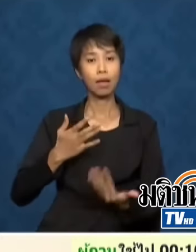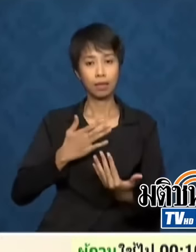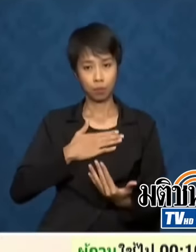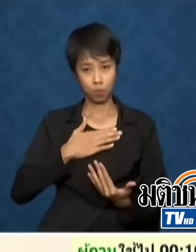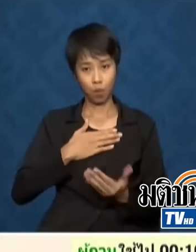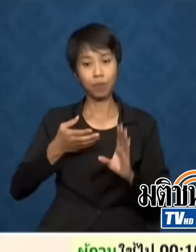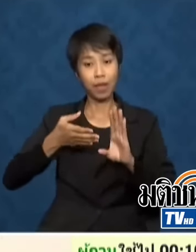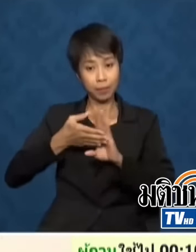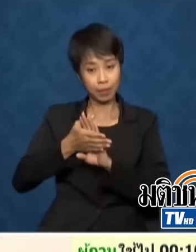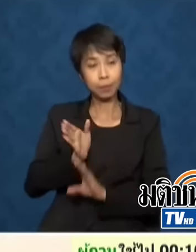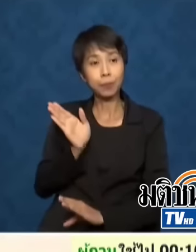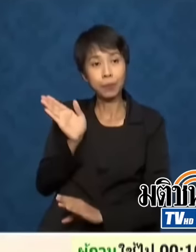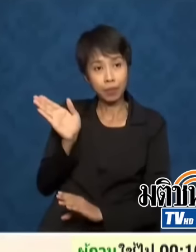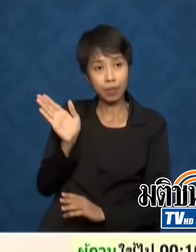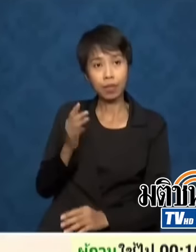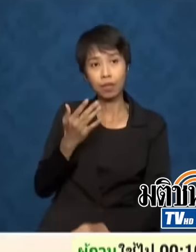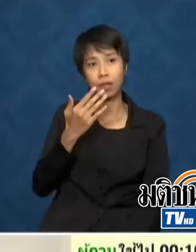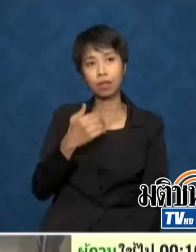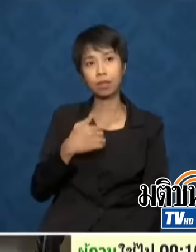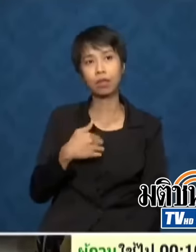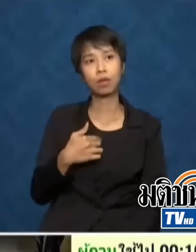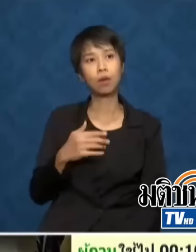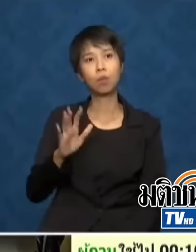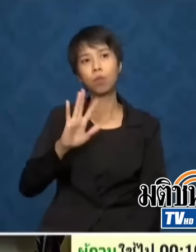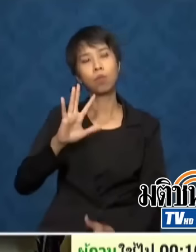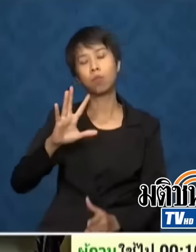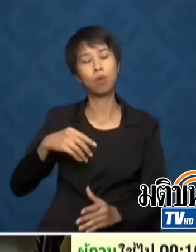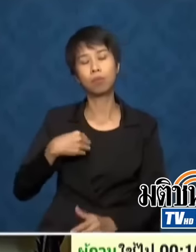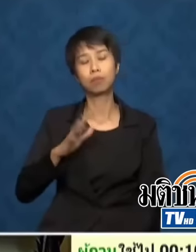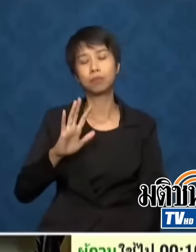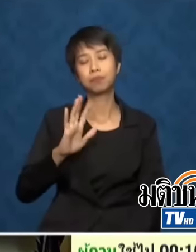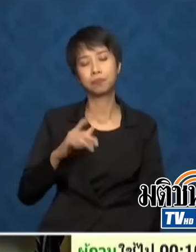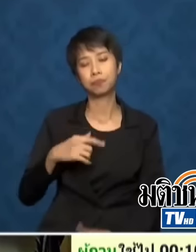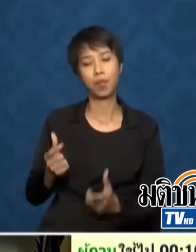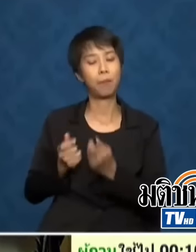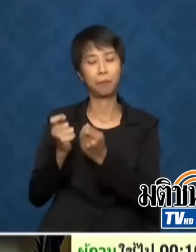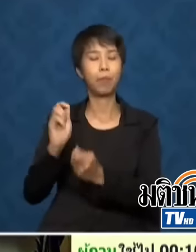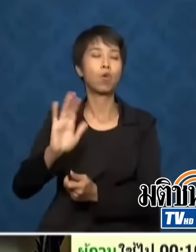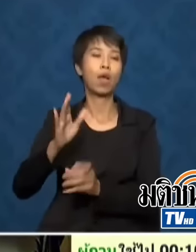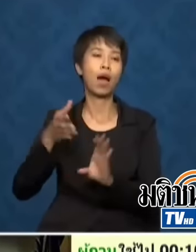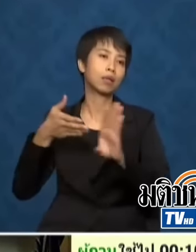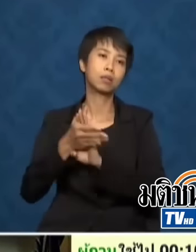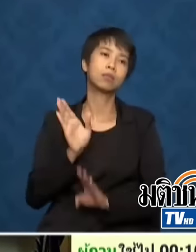เอาสไลด์ขึ้นเนี่ยเพื่อที่ผมจะให้ท่าน ผมอนุญาตแล้วนะครับผมไม่อนุญาต